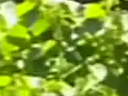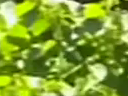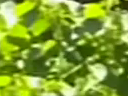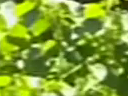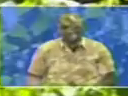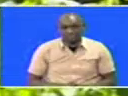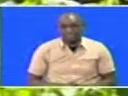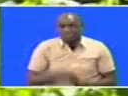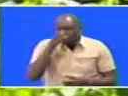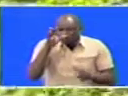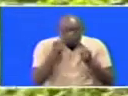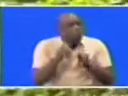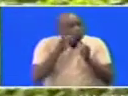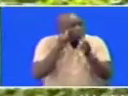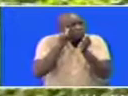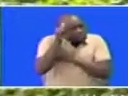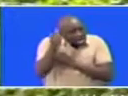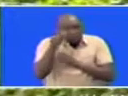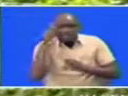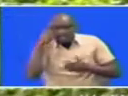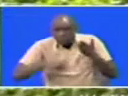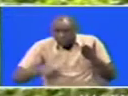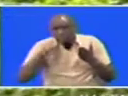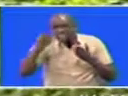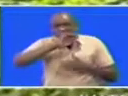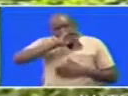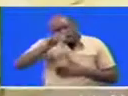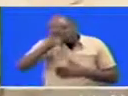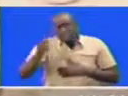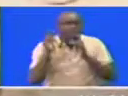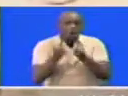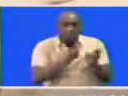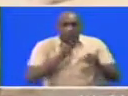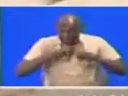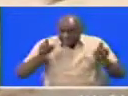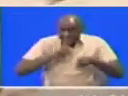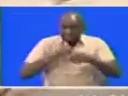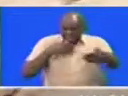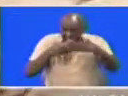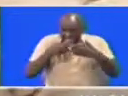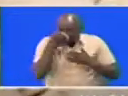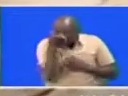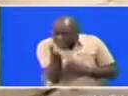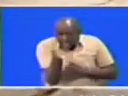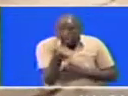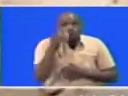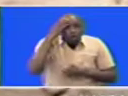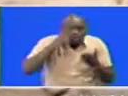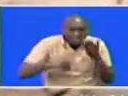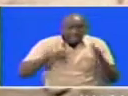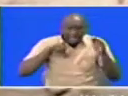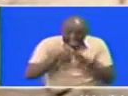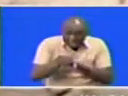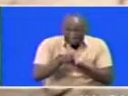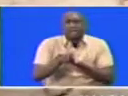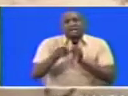Kwa jicho la mbali ya makaribu unaweza kudhania ni vilima vya kawaida, lakini unapopata picha kamili utajua umeingia